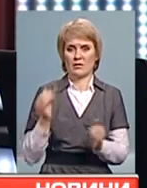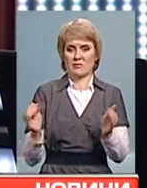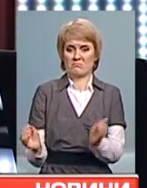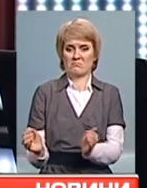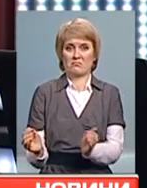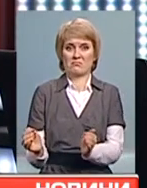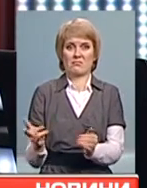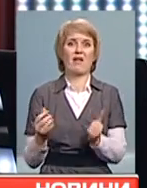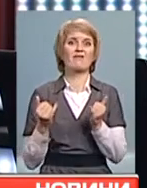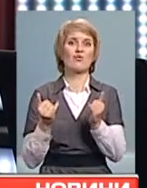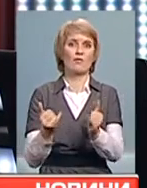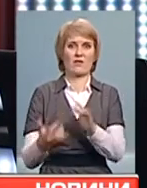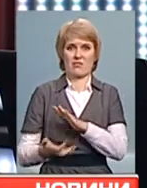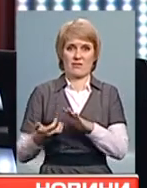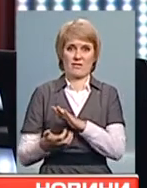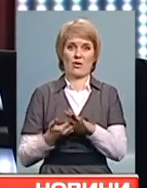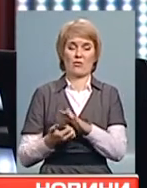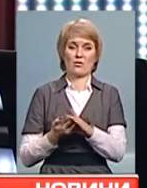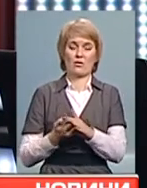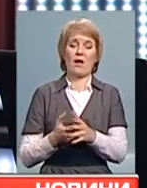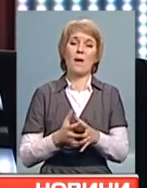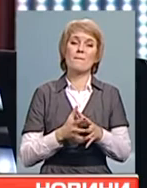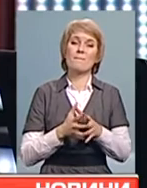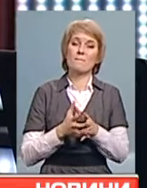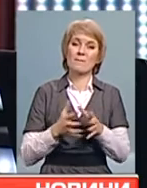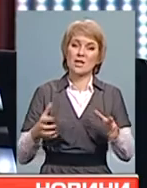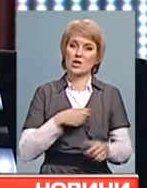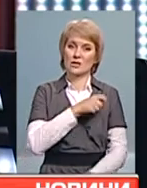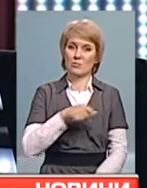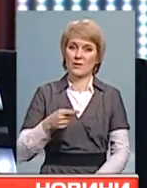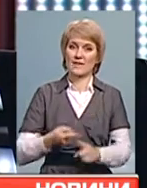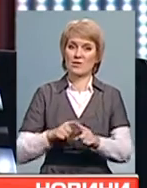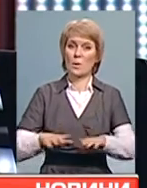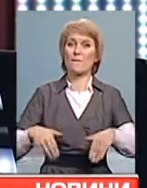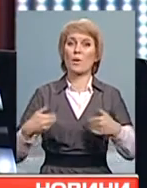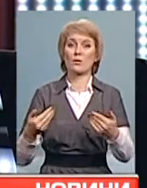невеликий проміжок на вшанування не дотягує. Але більшість цю пропозицію не підтримала.